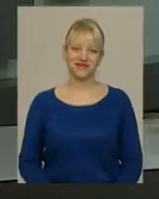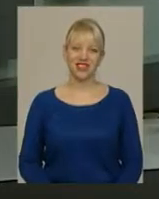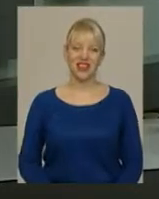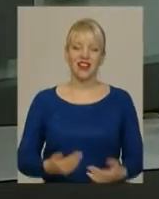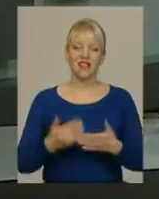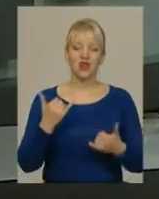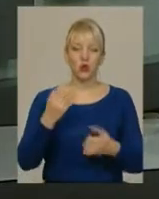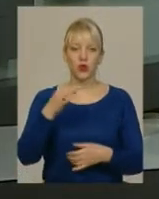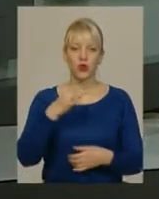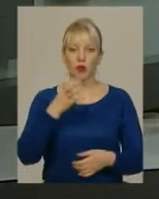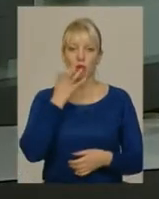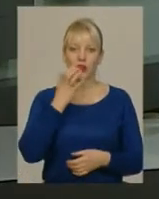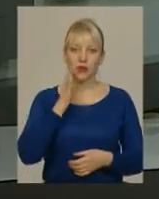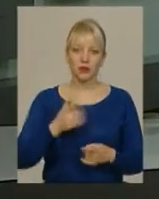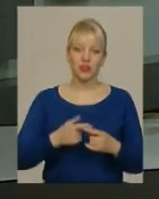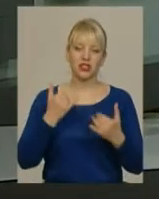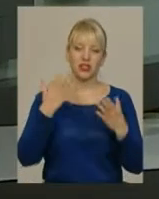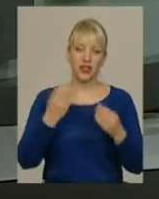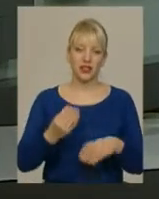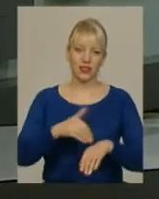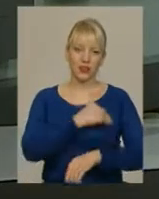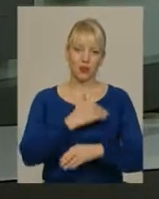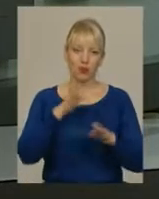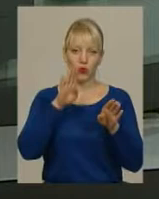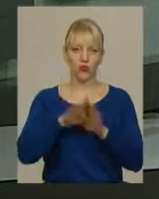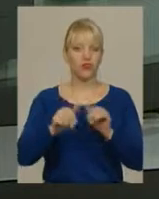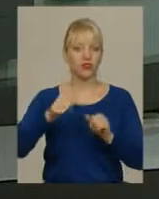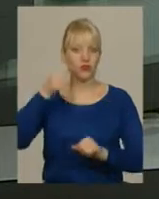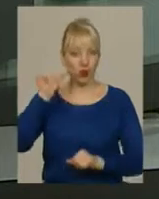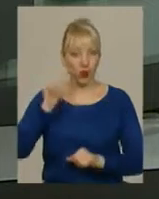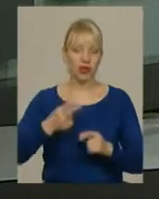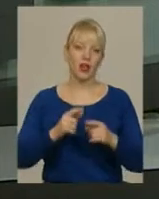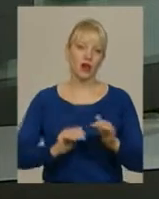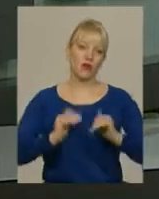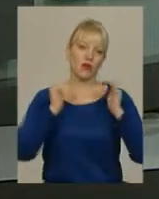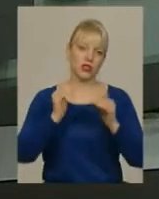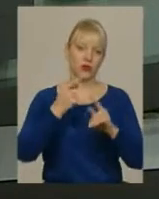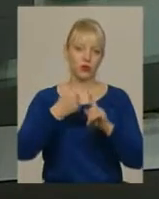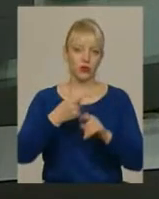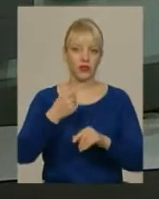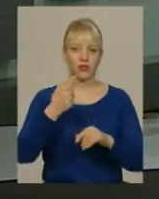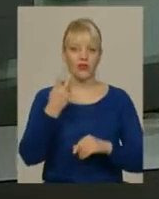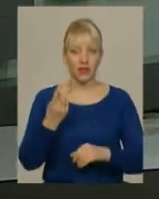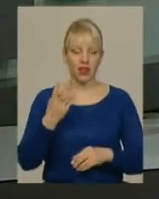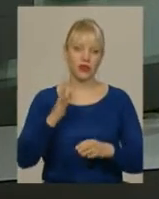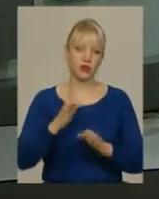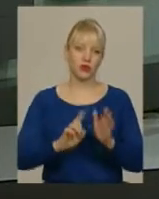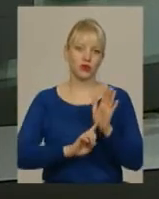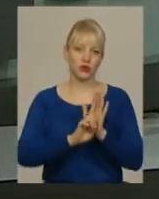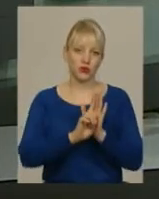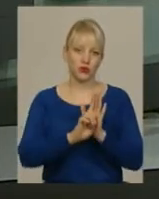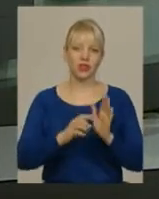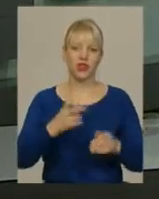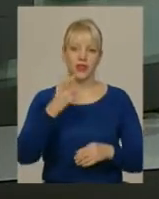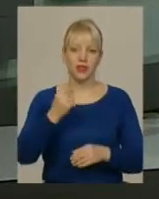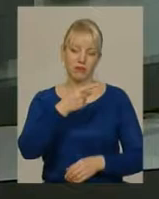Від сьогодні в області потеплішає. Денна температура порівняно зі вчора підвищиться на 2 градуси, тож стовпчики термометрів зупиняться на